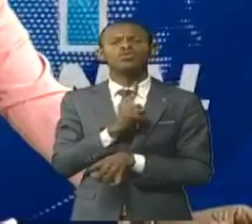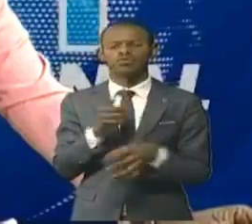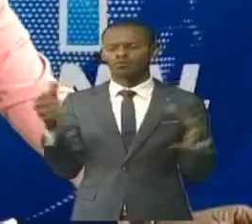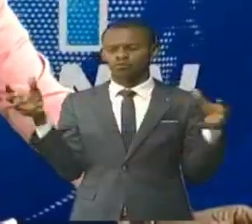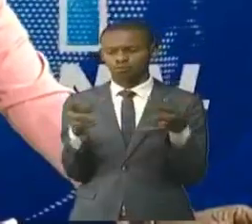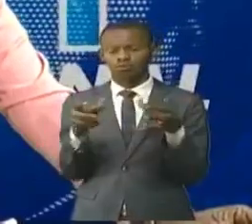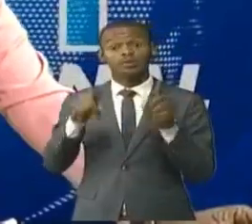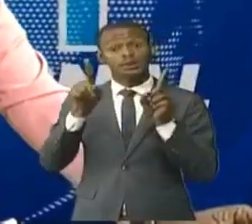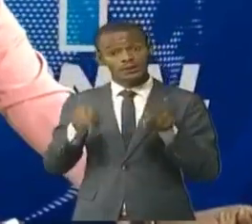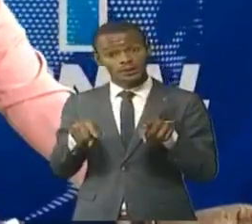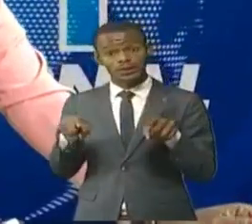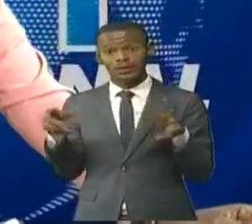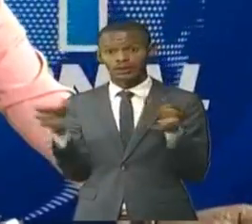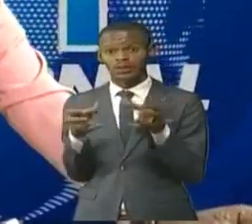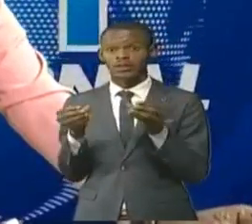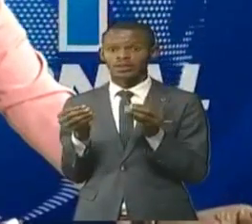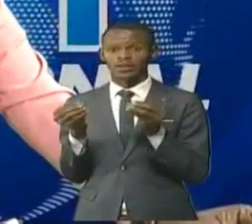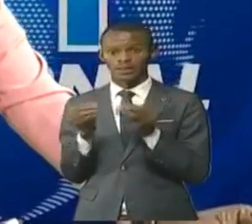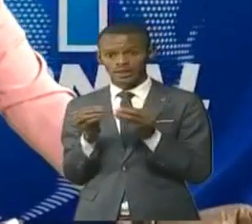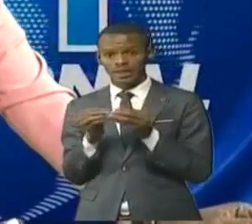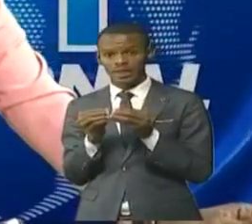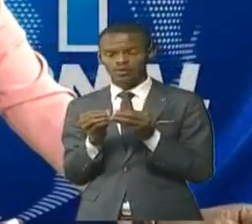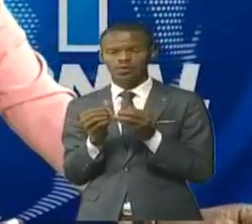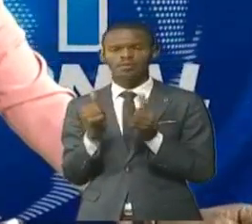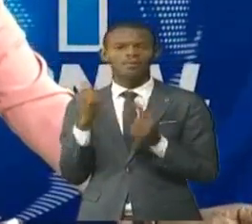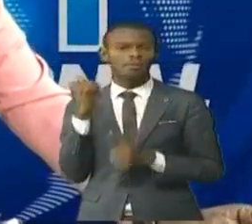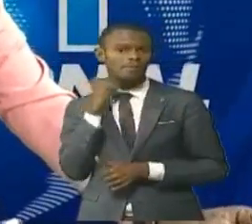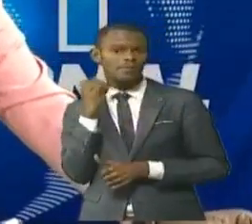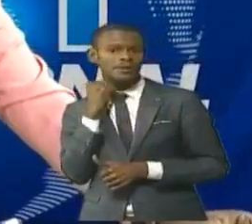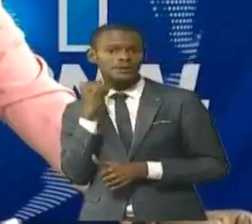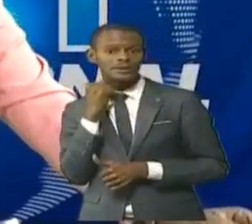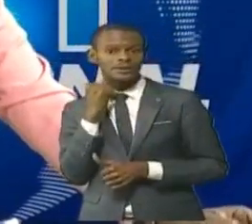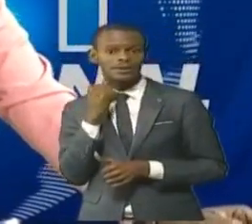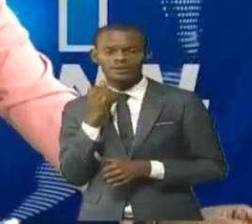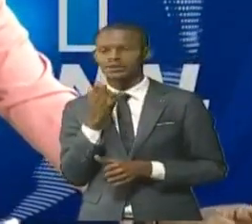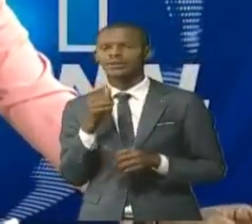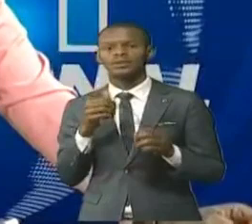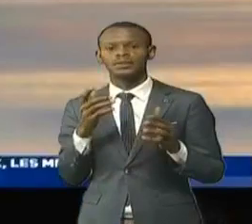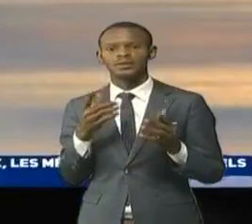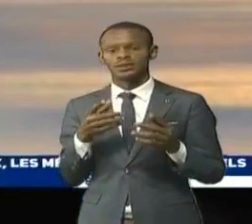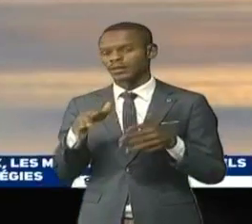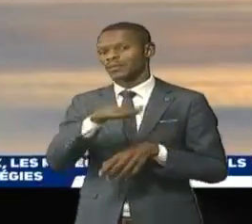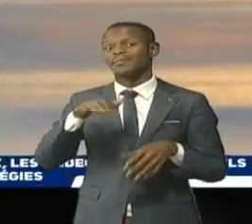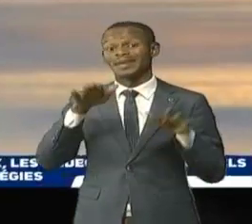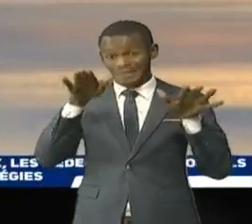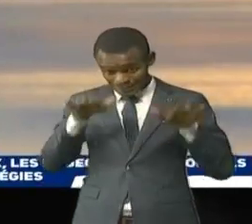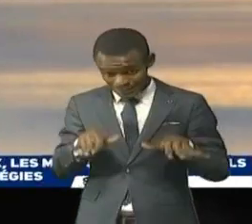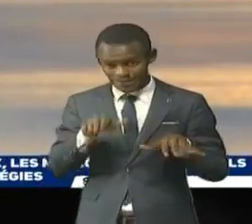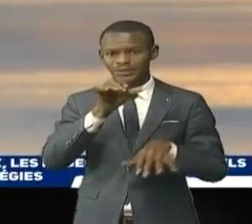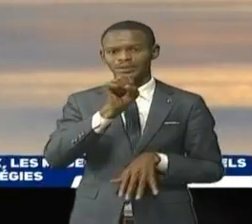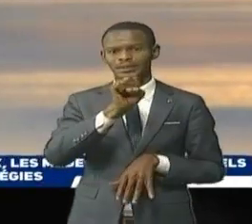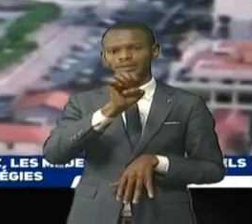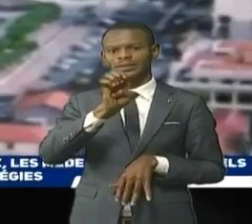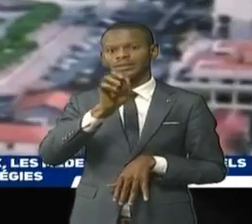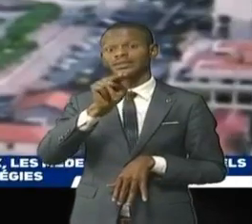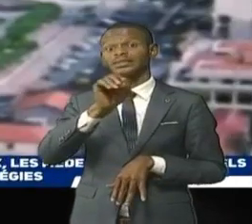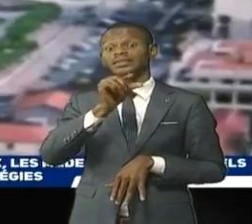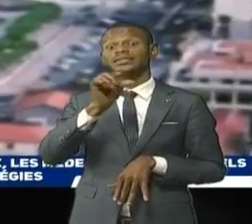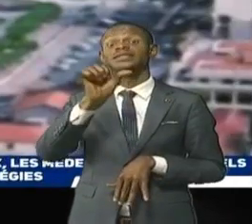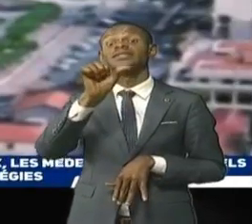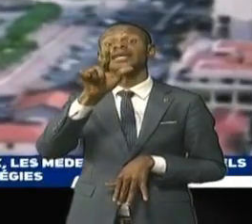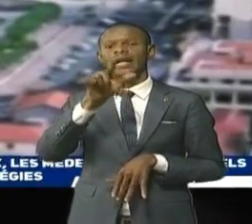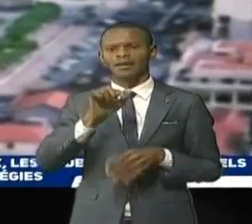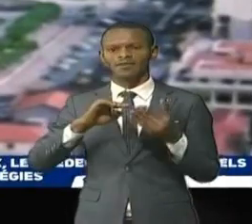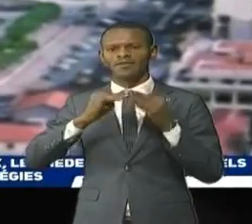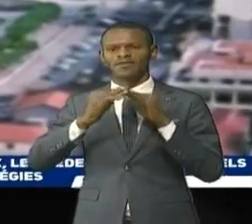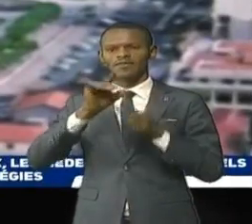se sont tenues à Dakar, capitale sénégalaise. Pierrot Bouillou pour plus de détails. La métropole côtière de Dakar, cette ville